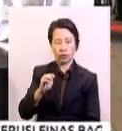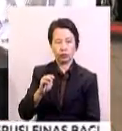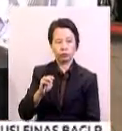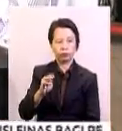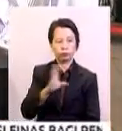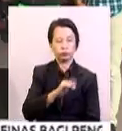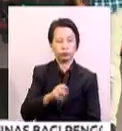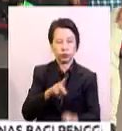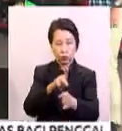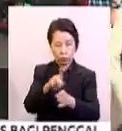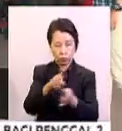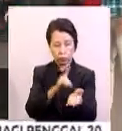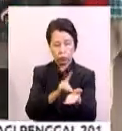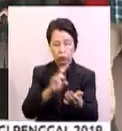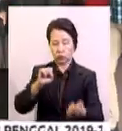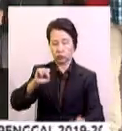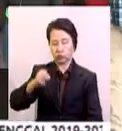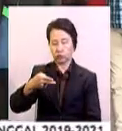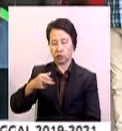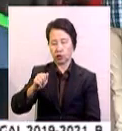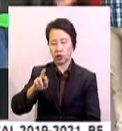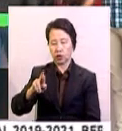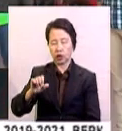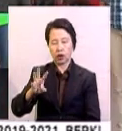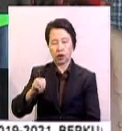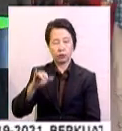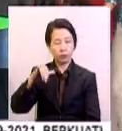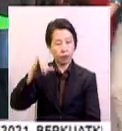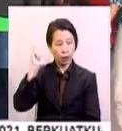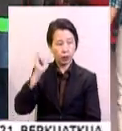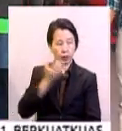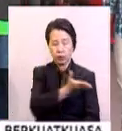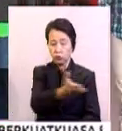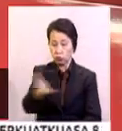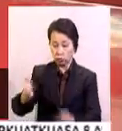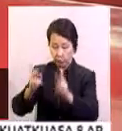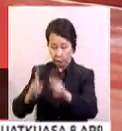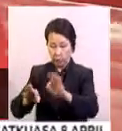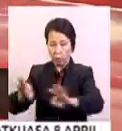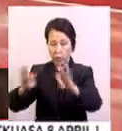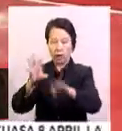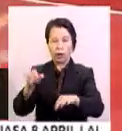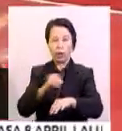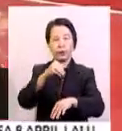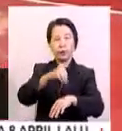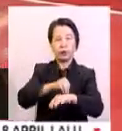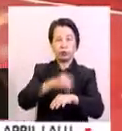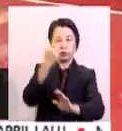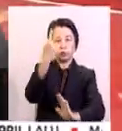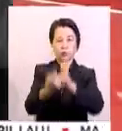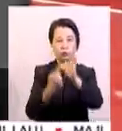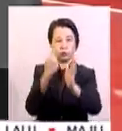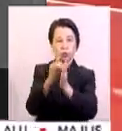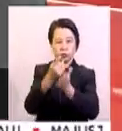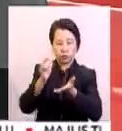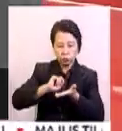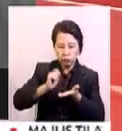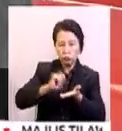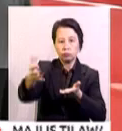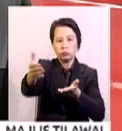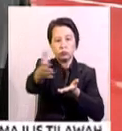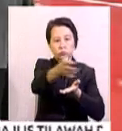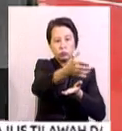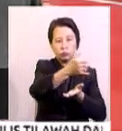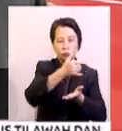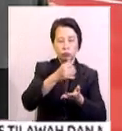HCTM Profesor Dr. Shahrum Abdul Wahid semalam. Semua pihak berkepentingan meluangkan masa kira-kira sejam mengumpul maklumat mengenai van